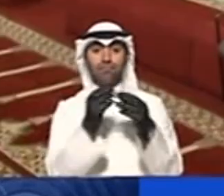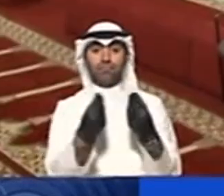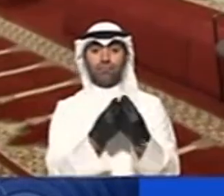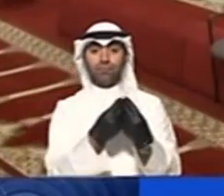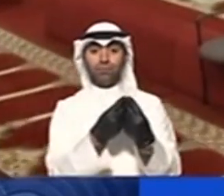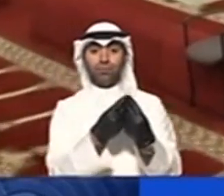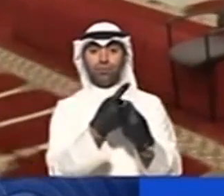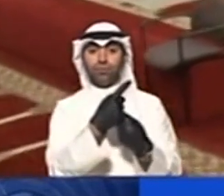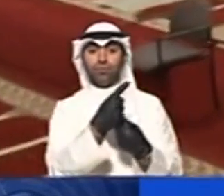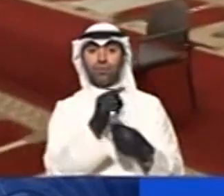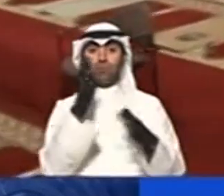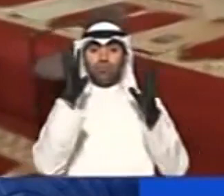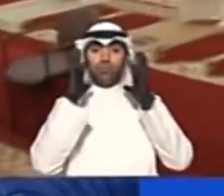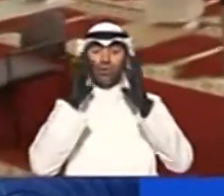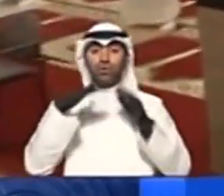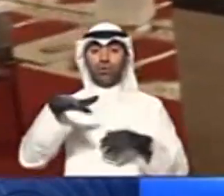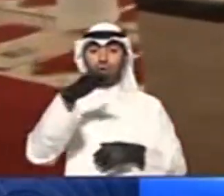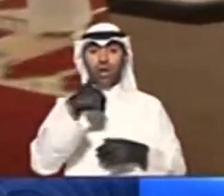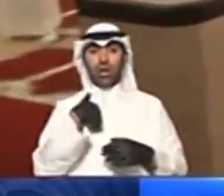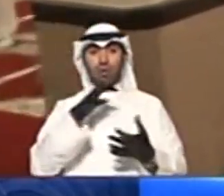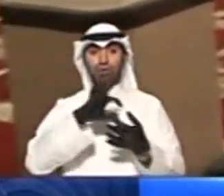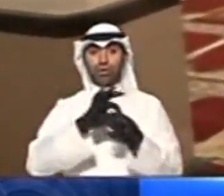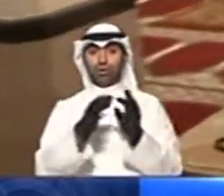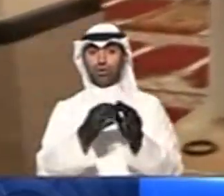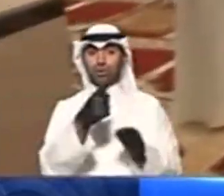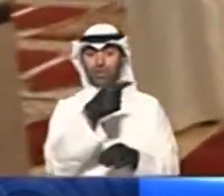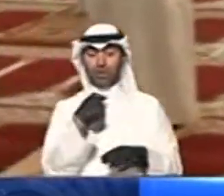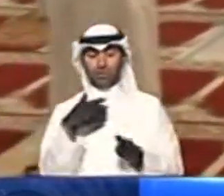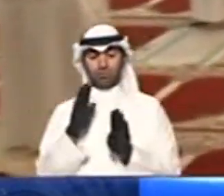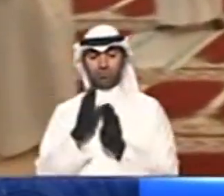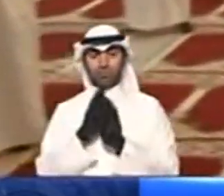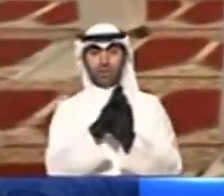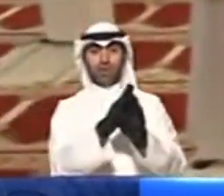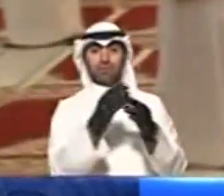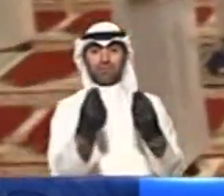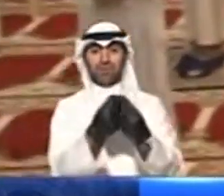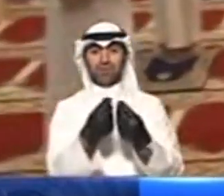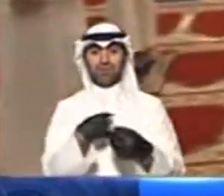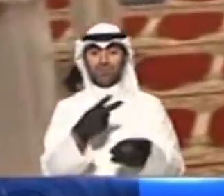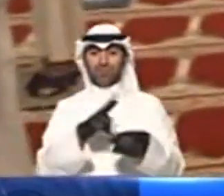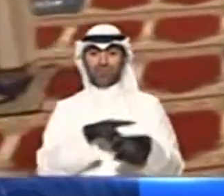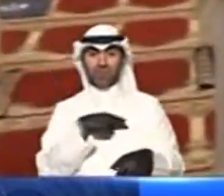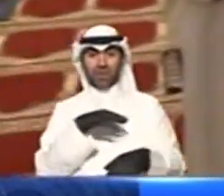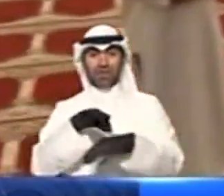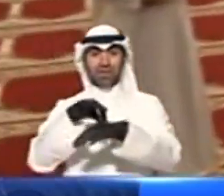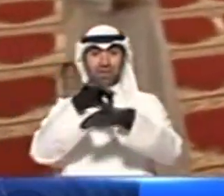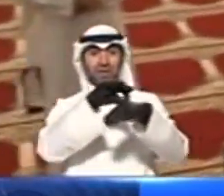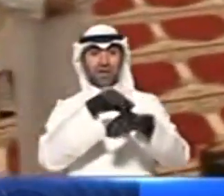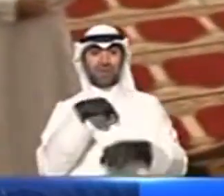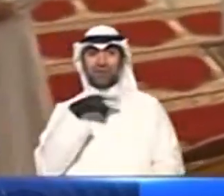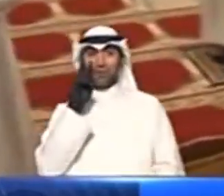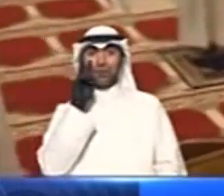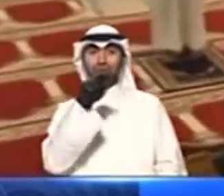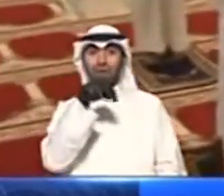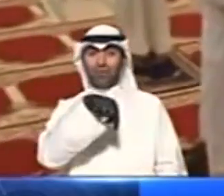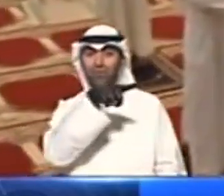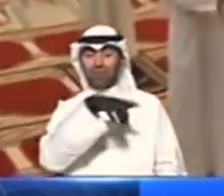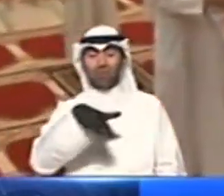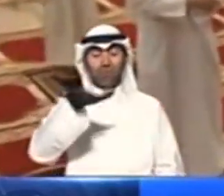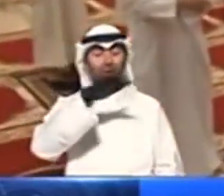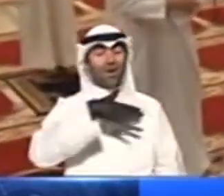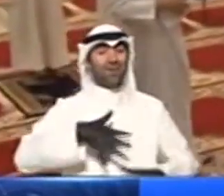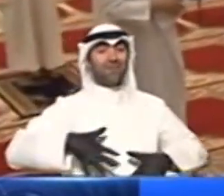إحنا اليوم حقيقة كان في شفنا البشاشة حقيقة في جموع المصلين وهذا شيء أفرحنا الحقيقة، وهي